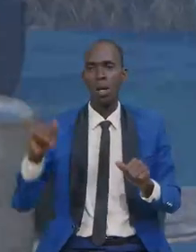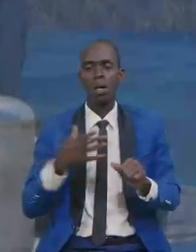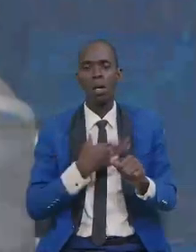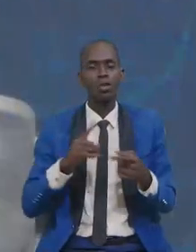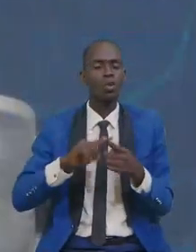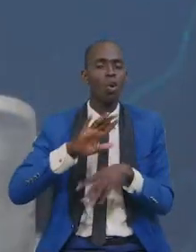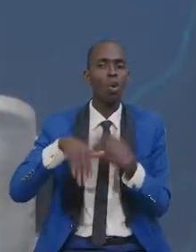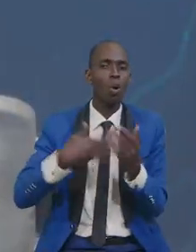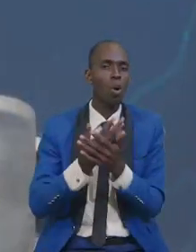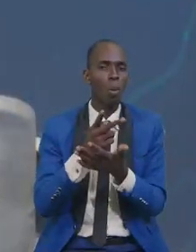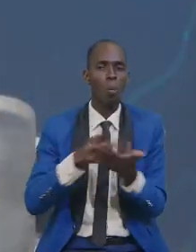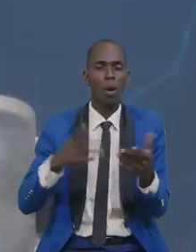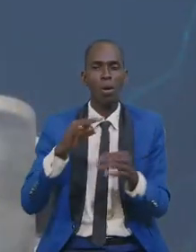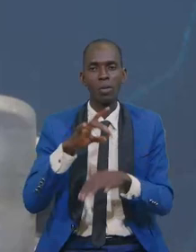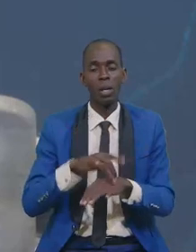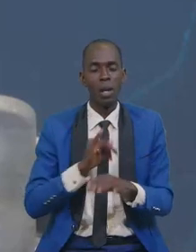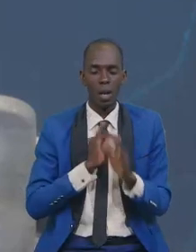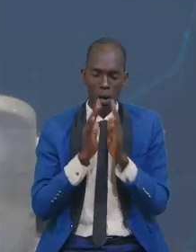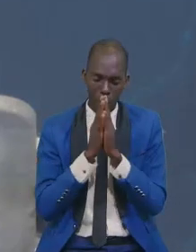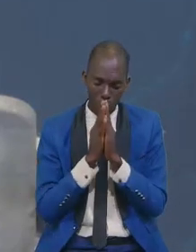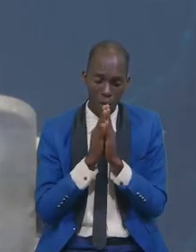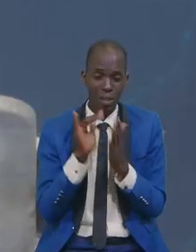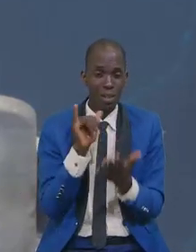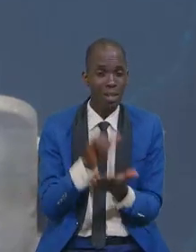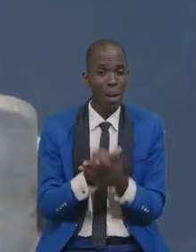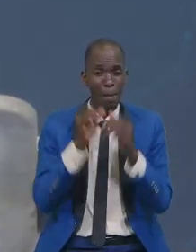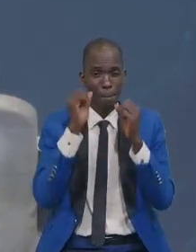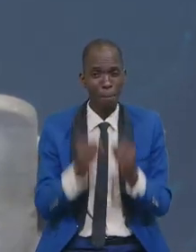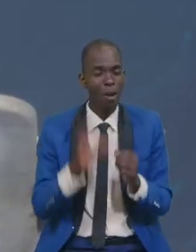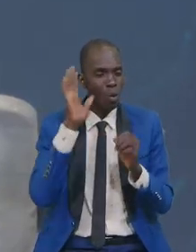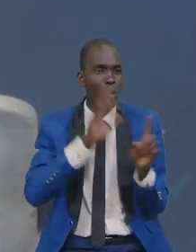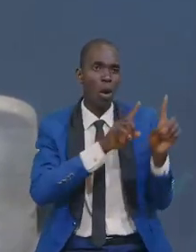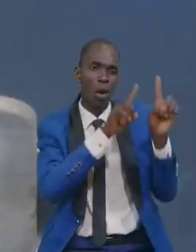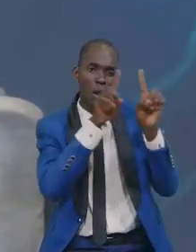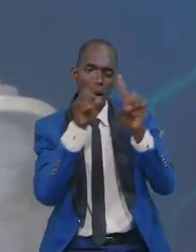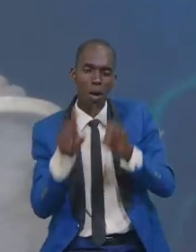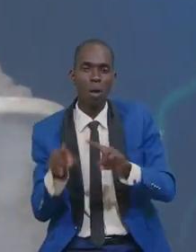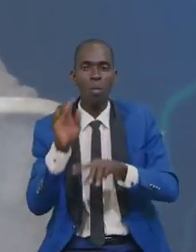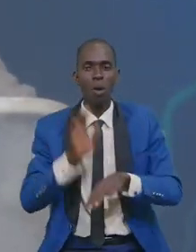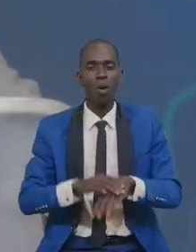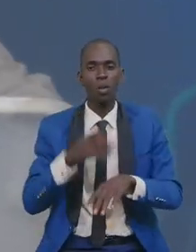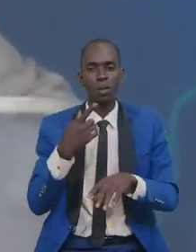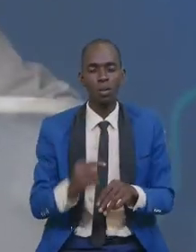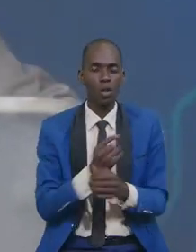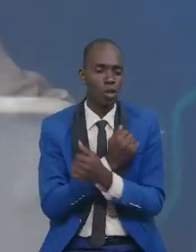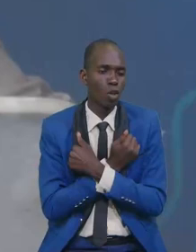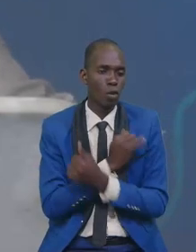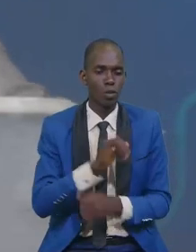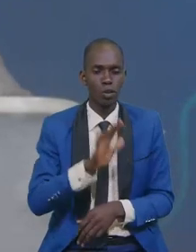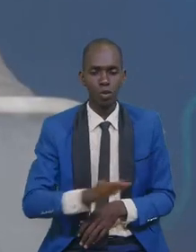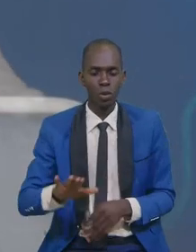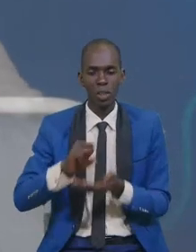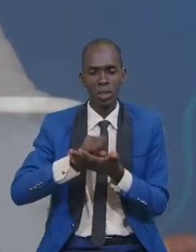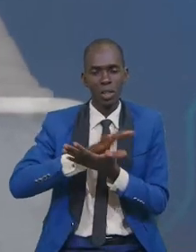la terre. Je prie que cette puissance vienne sur les